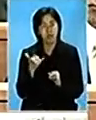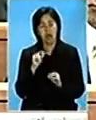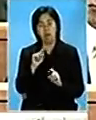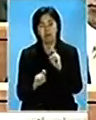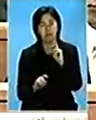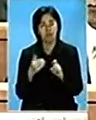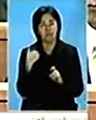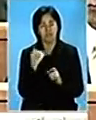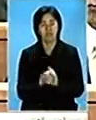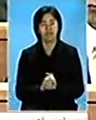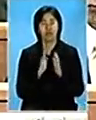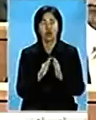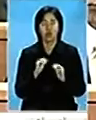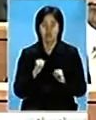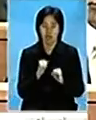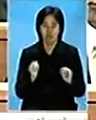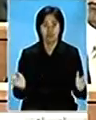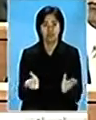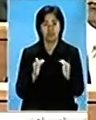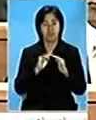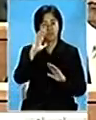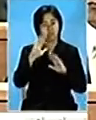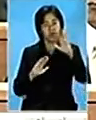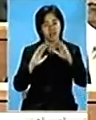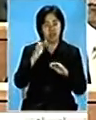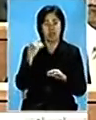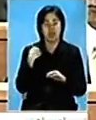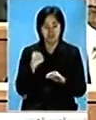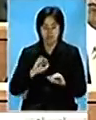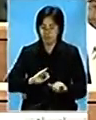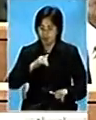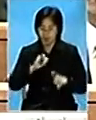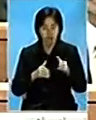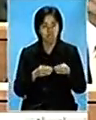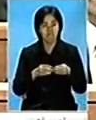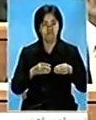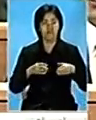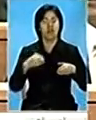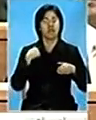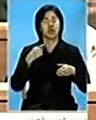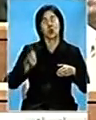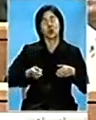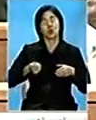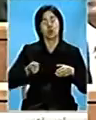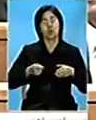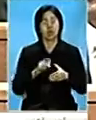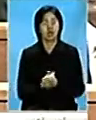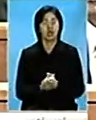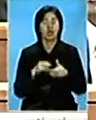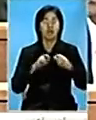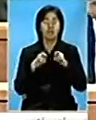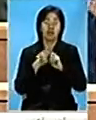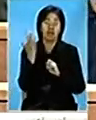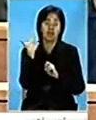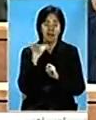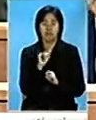ยก็จะต้องเกิดขึ้นมาไม่มีวันจบสิ้นครับสถานการณ์ยุคหนึ่งอาจจะมีบ